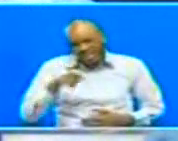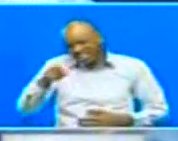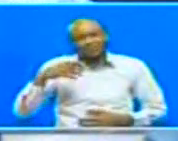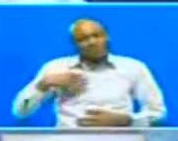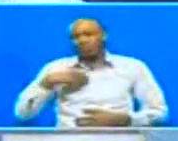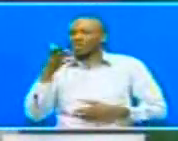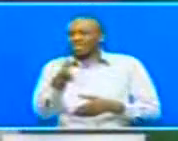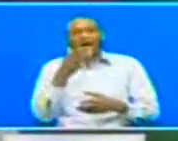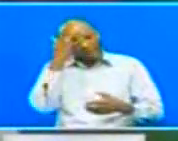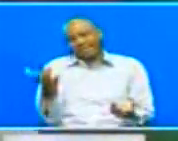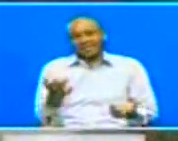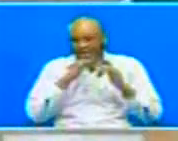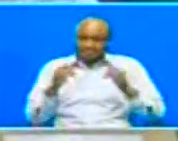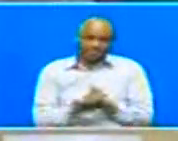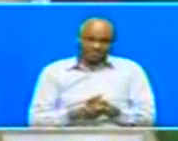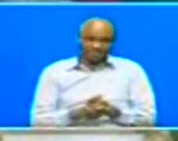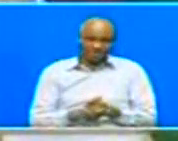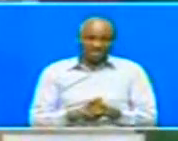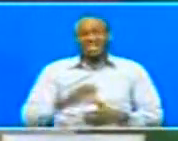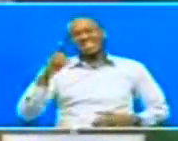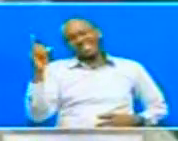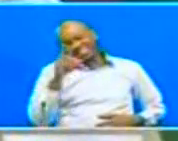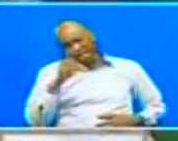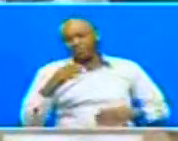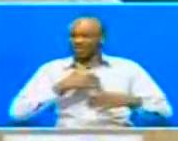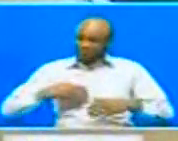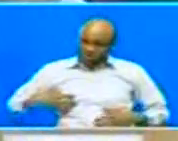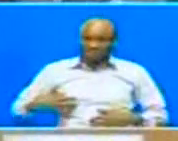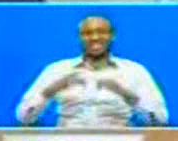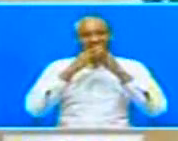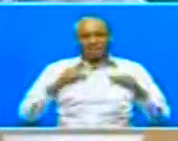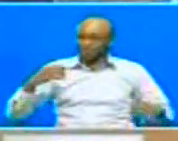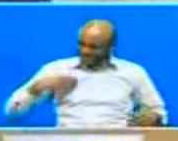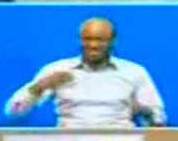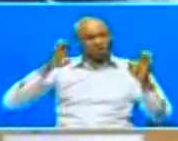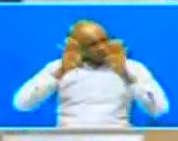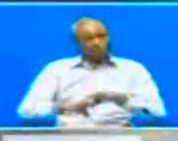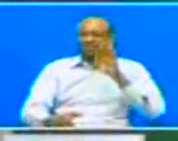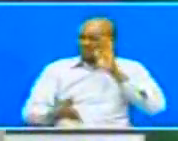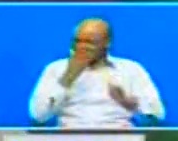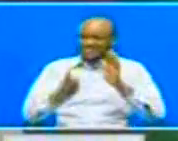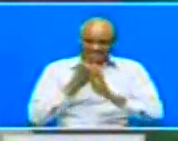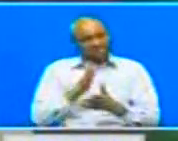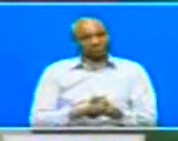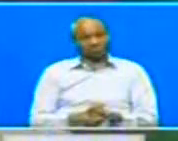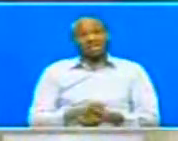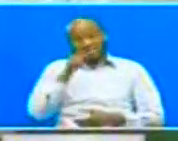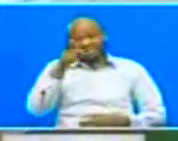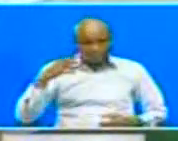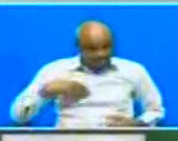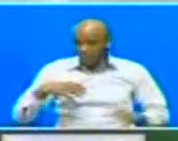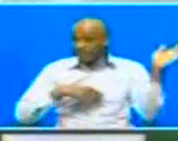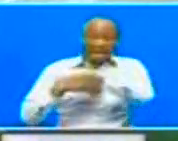need that camp in our country? Mambo ya Dadaab refugee camp, hiyo camp ifungwe haraka iwezekanavyo. Hawa